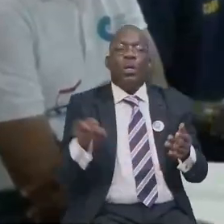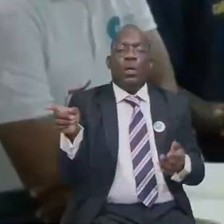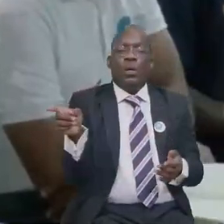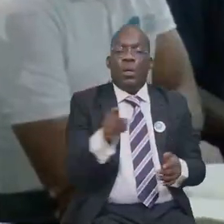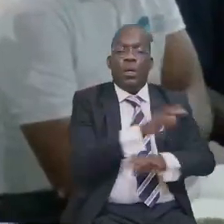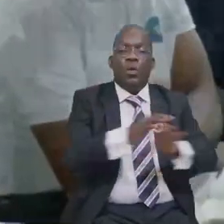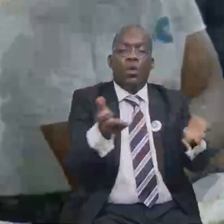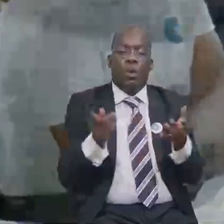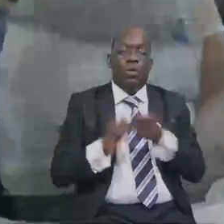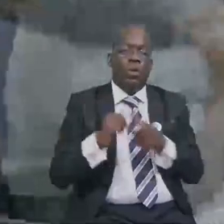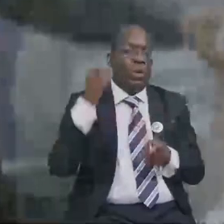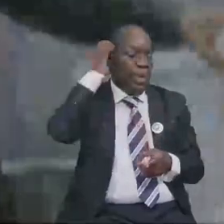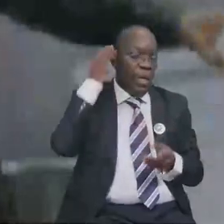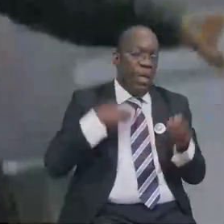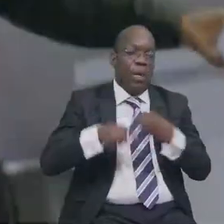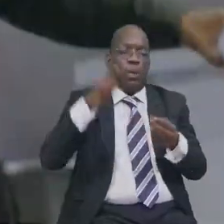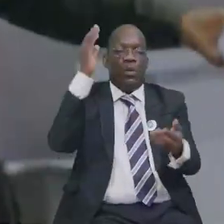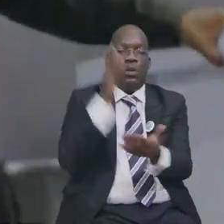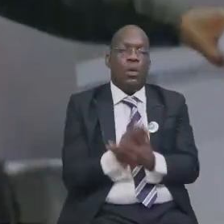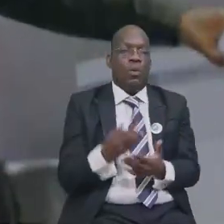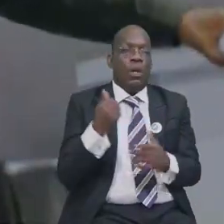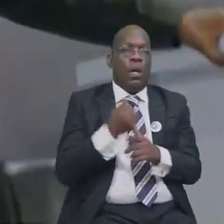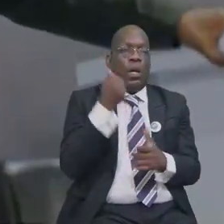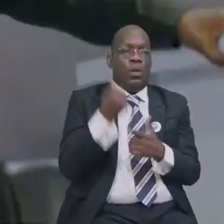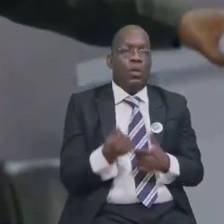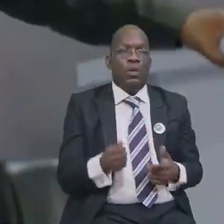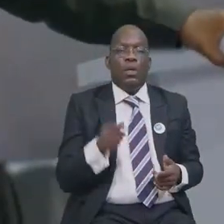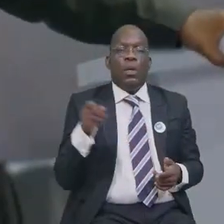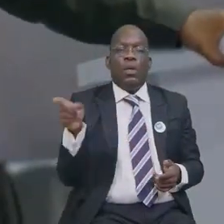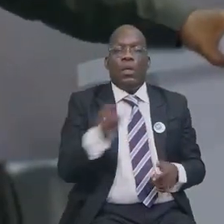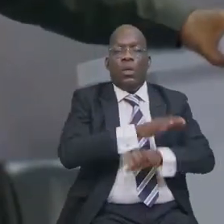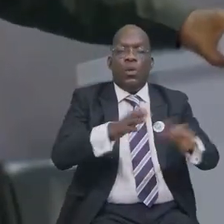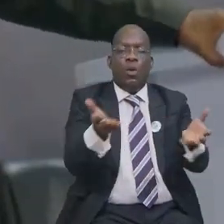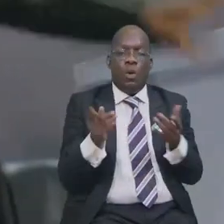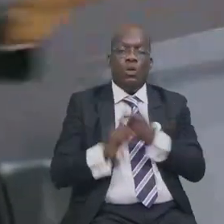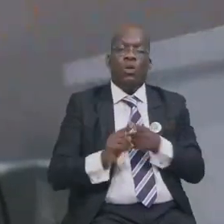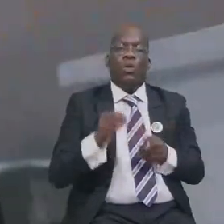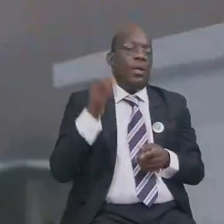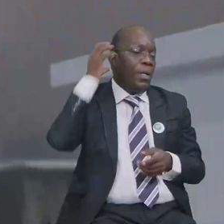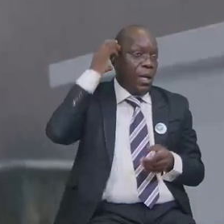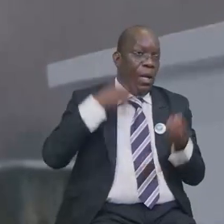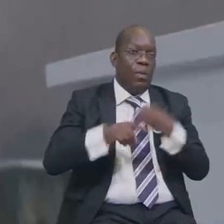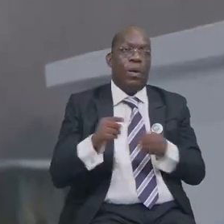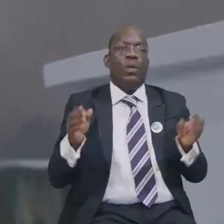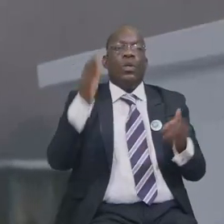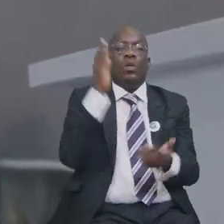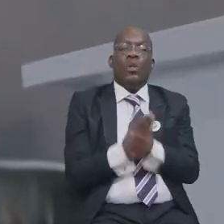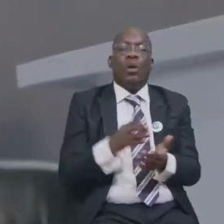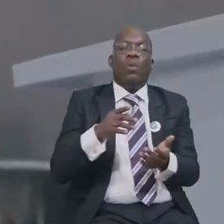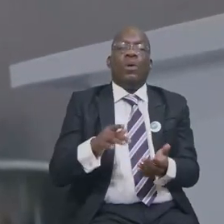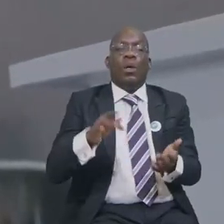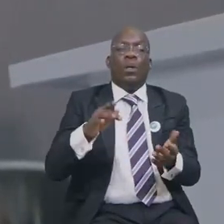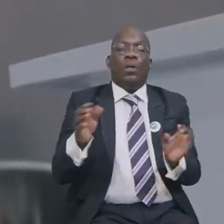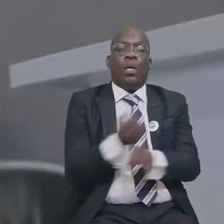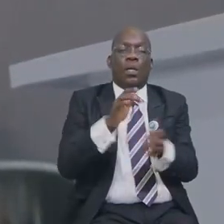ne veulent pas parler de quitter l'adultère. Et quitter la fumée. Abandonner les drogues. Abandonner tout cela.